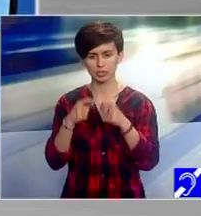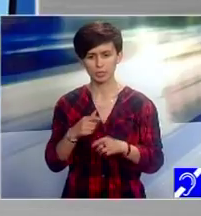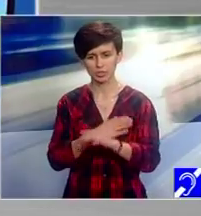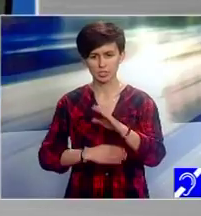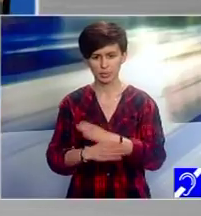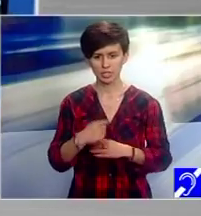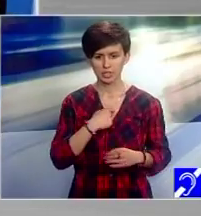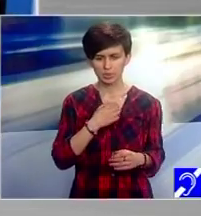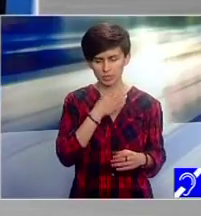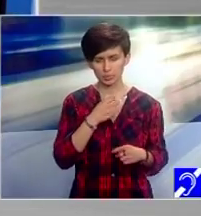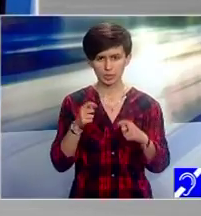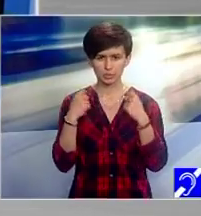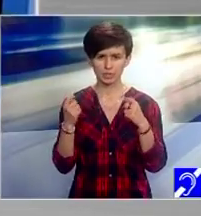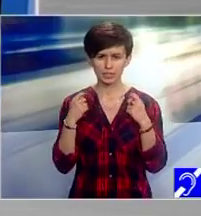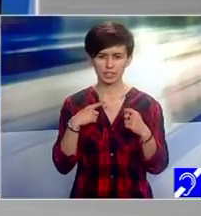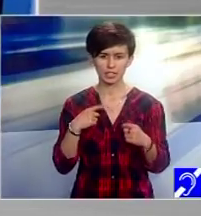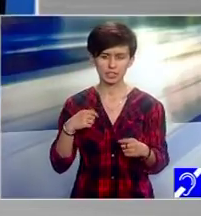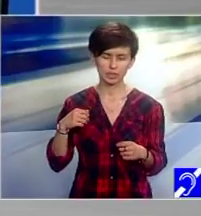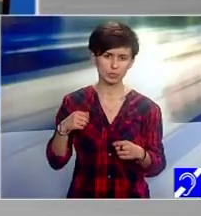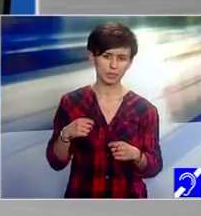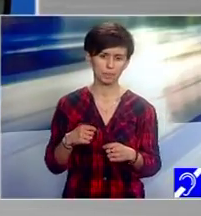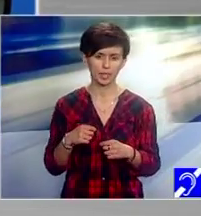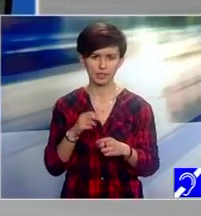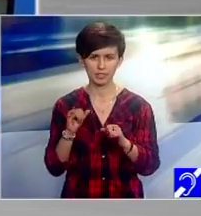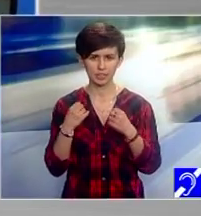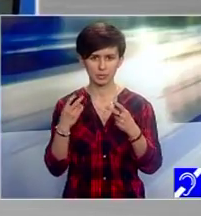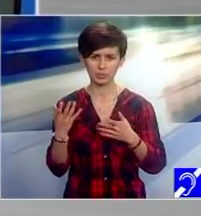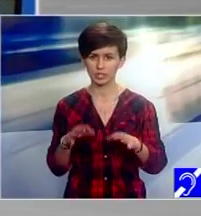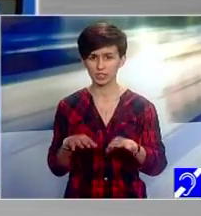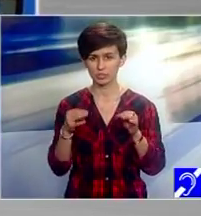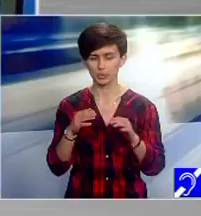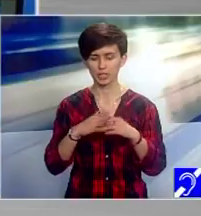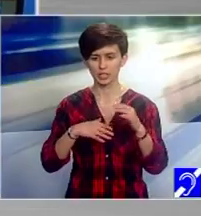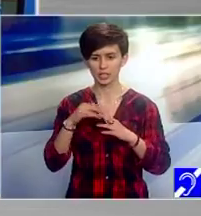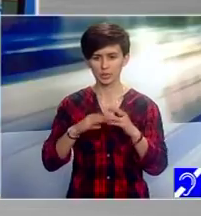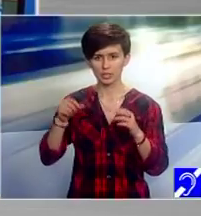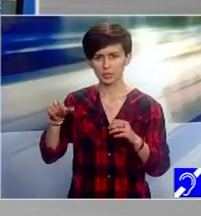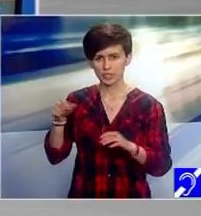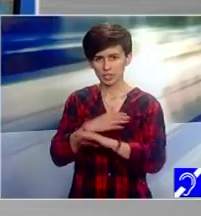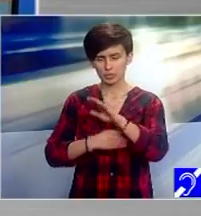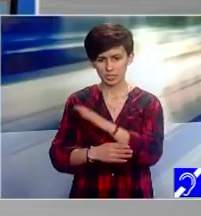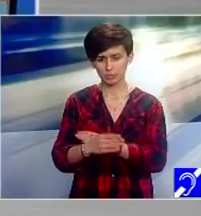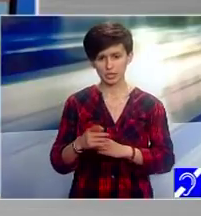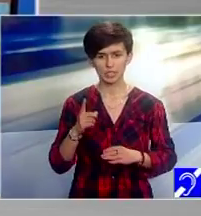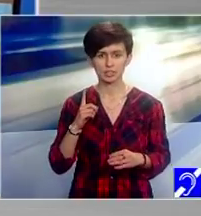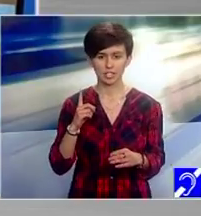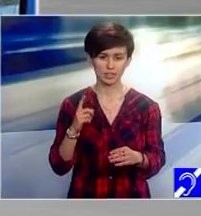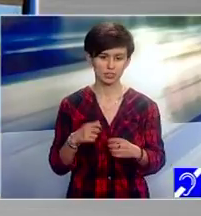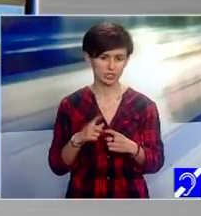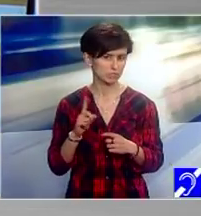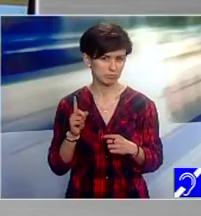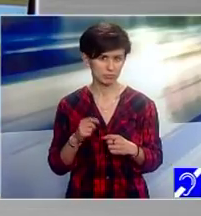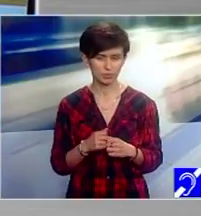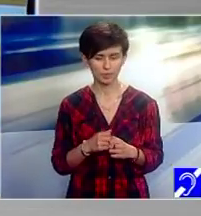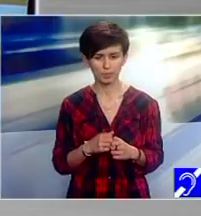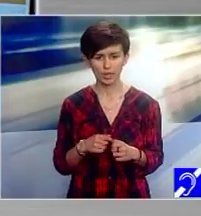Festivalul Miraje că este un eveniment unificat pentru că descoperă talente atât din lumea persoanelor cu dizabilități și nu numai. Dacă vă amintiți, anul trecut